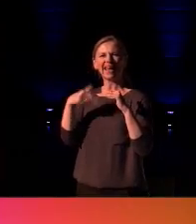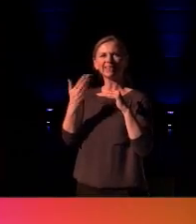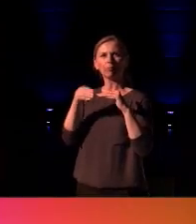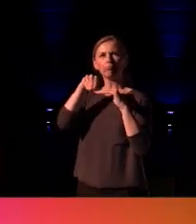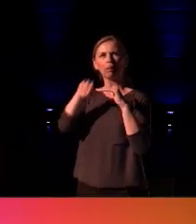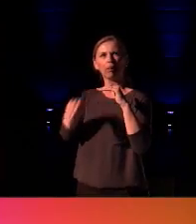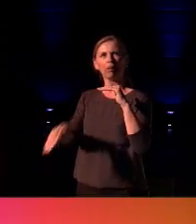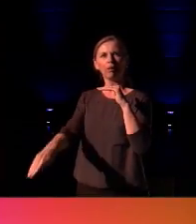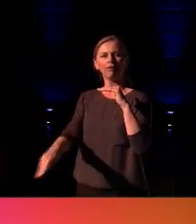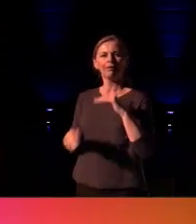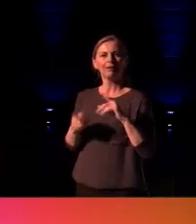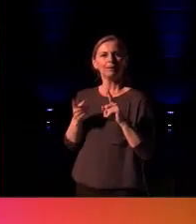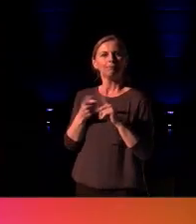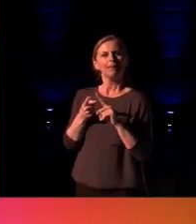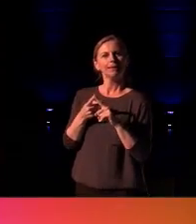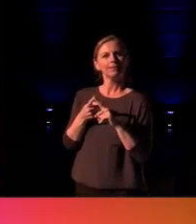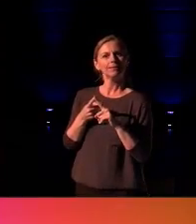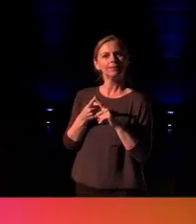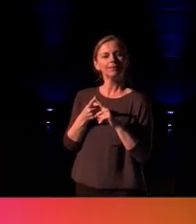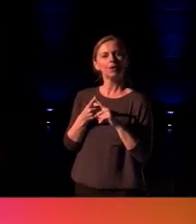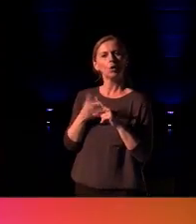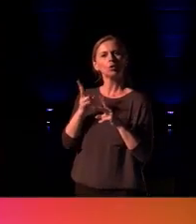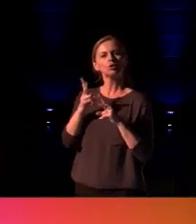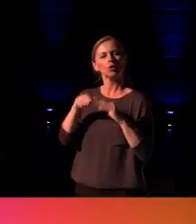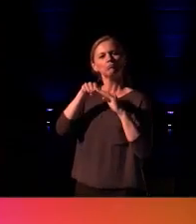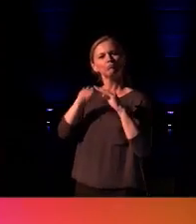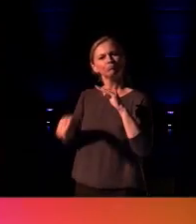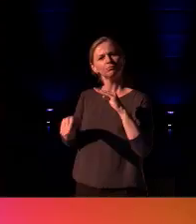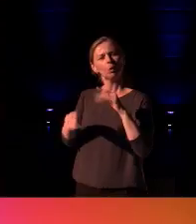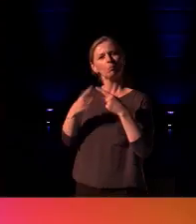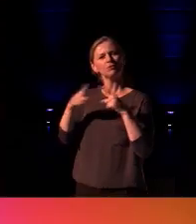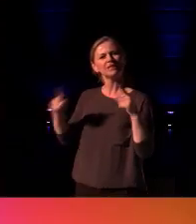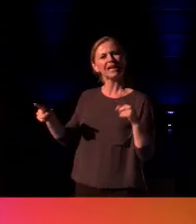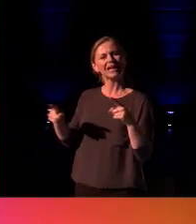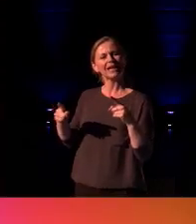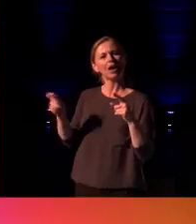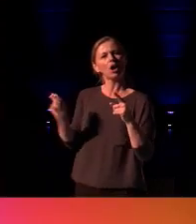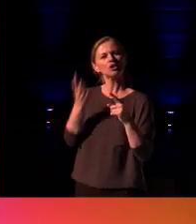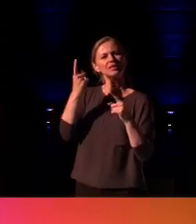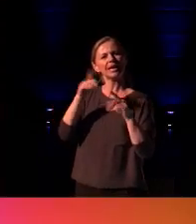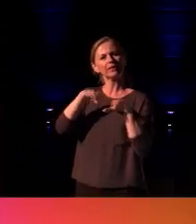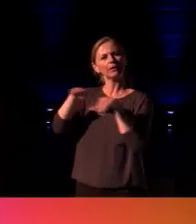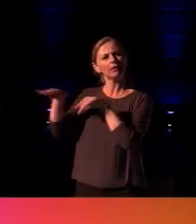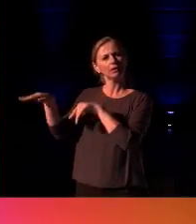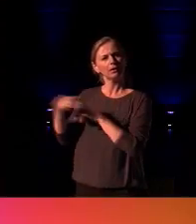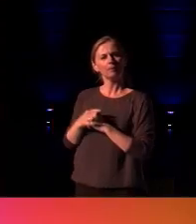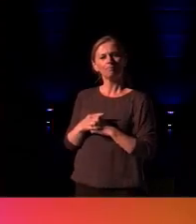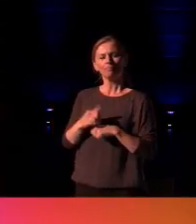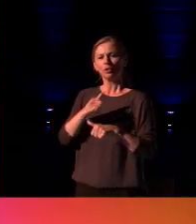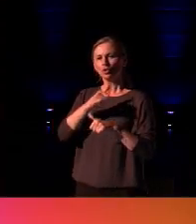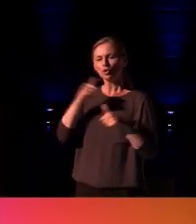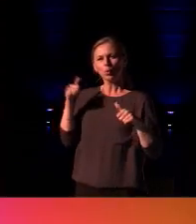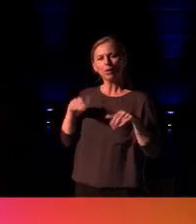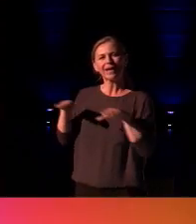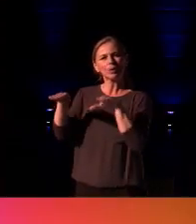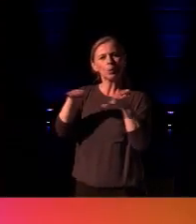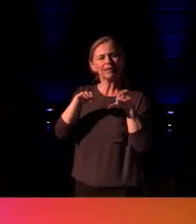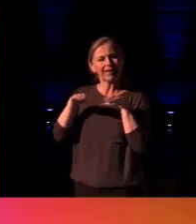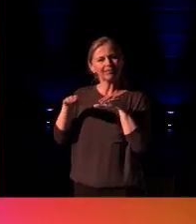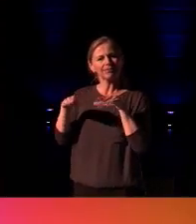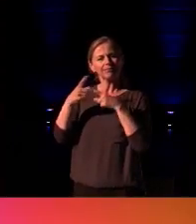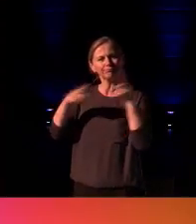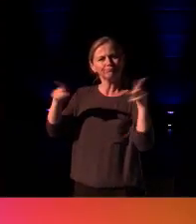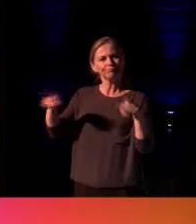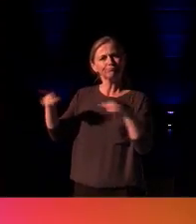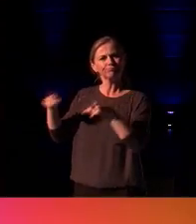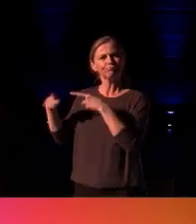nedover. Men det går nedover i veldig forskjellig hastighet. Og det stor heterogenitet i